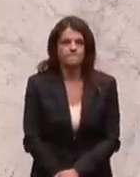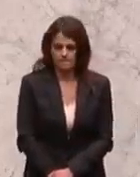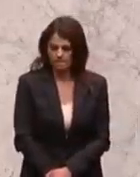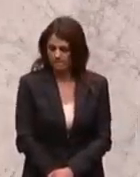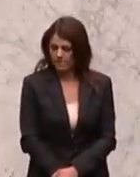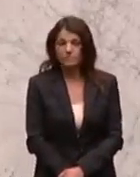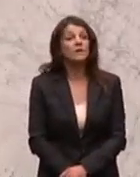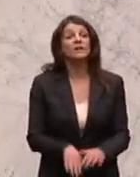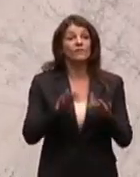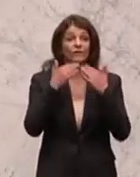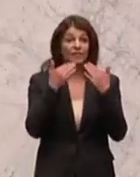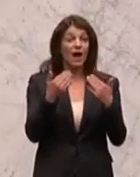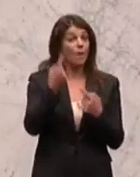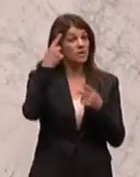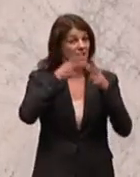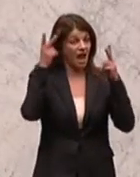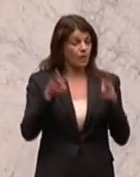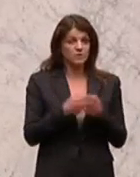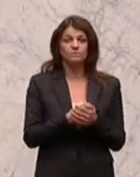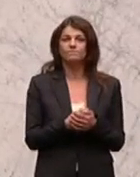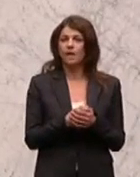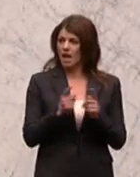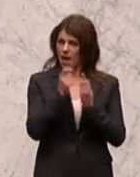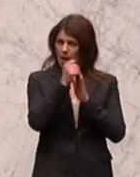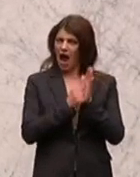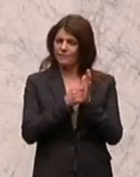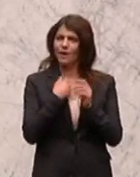standortfreundliche, unbürokratische Wirtschaftspolitik, um ausgeglichene Budgets, um eine vernünftige Bildungspolitik, wobei